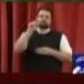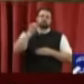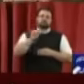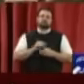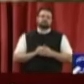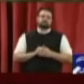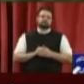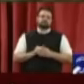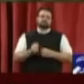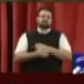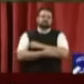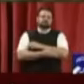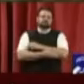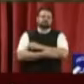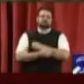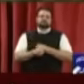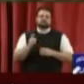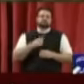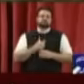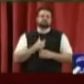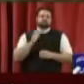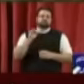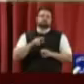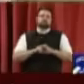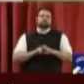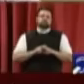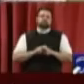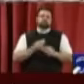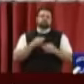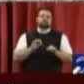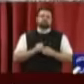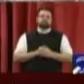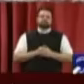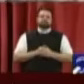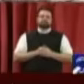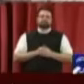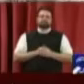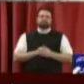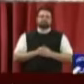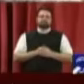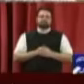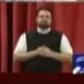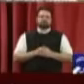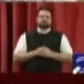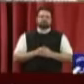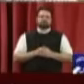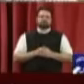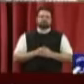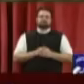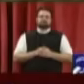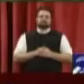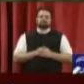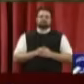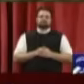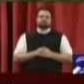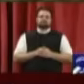Disărăcie. Deci nu ai cum să fii... Păi și atunci cum? mă duc spre cei mai ieși... faci congruență. Nu, spre